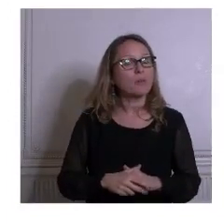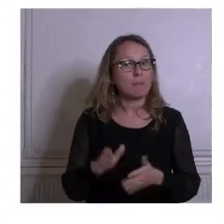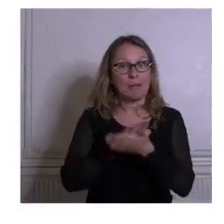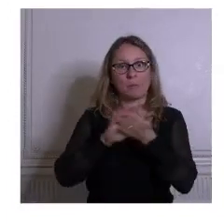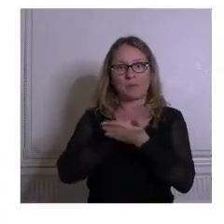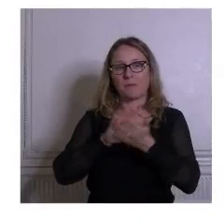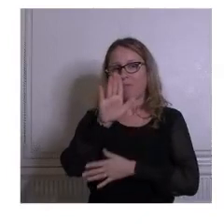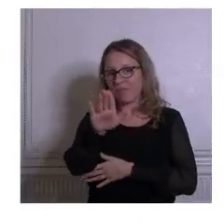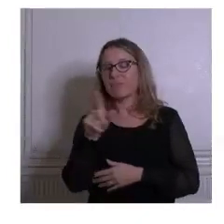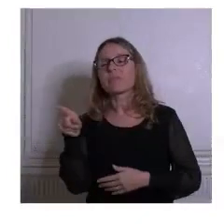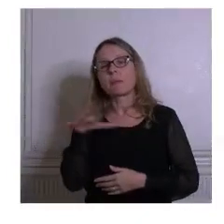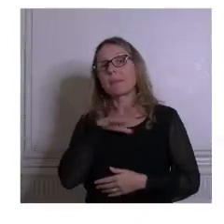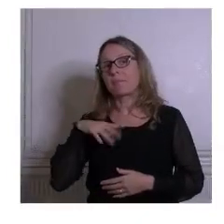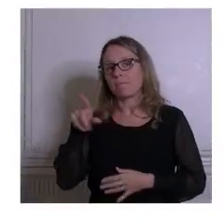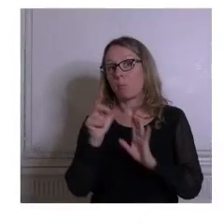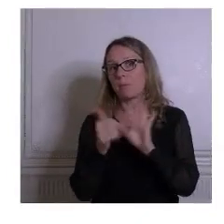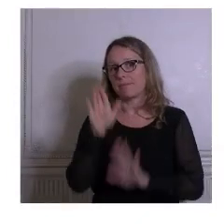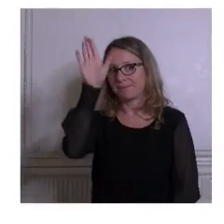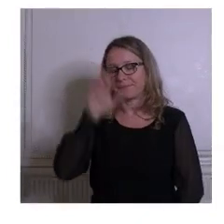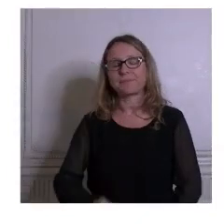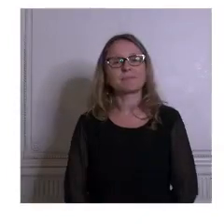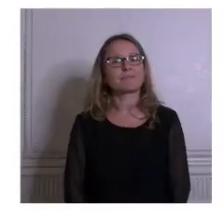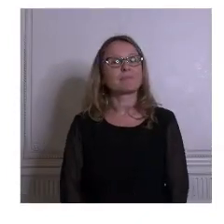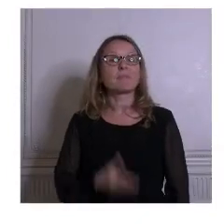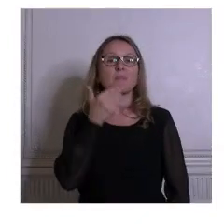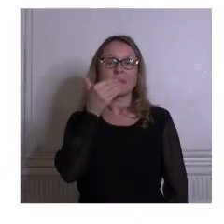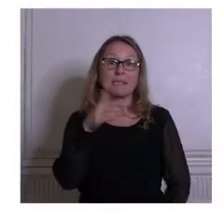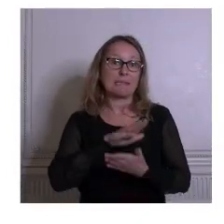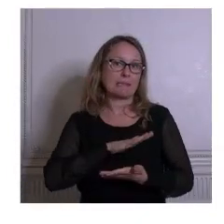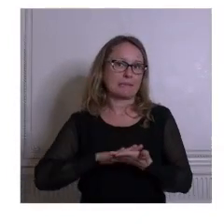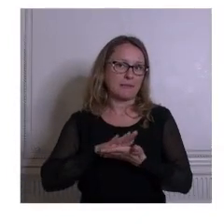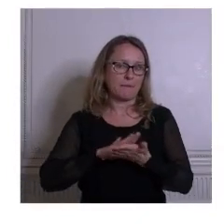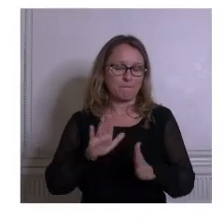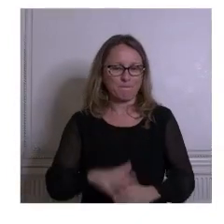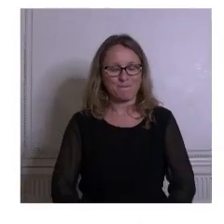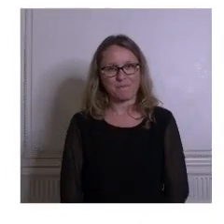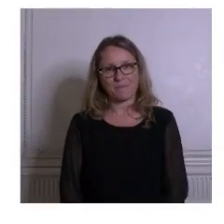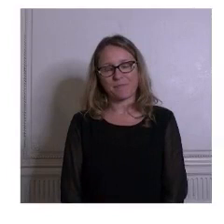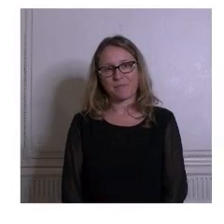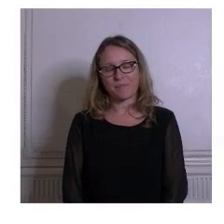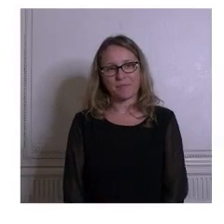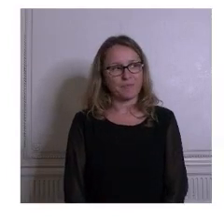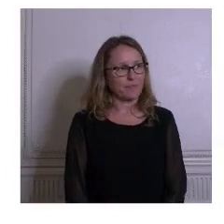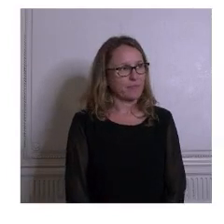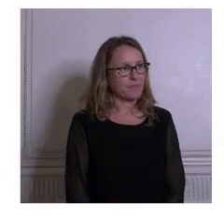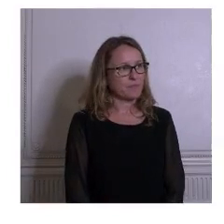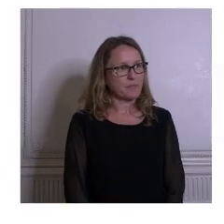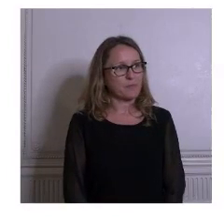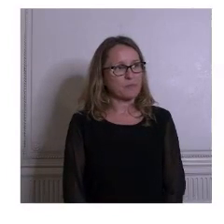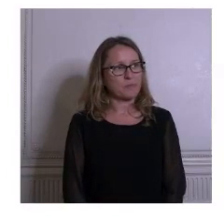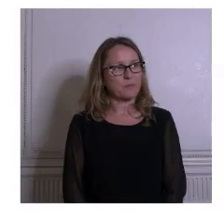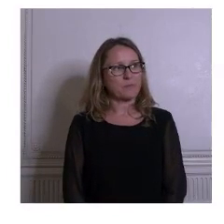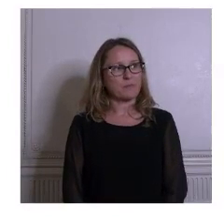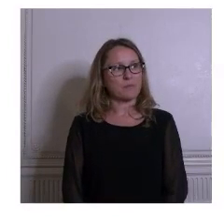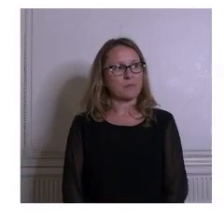halte, qui était à l'époque une gare. Et c'est comme ça qu'on arrive aujourd'hui à la situation. J'ajoute qu'entre-temps, la mairie de Talence avait essayé